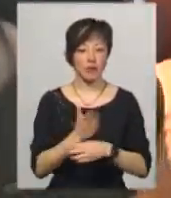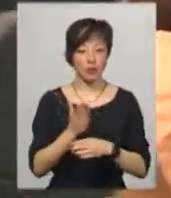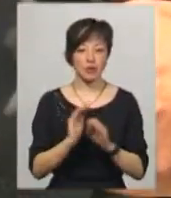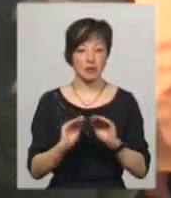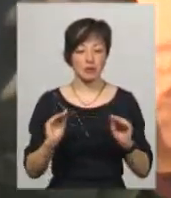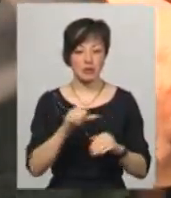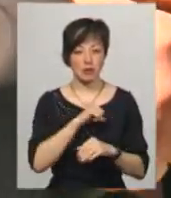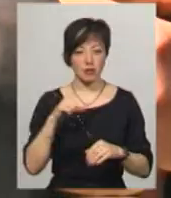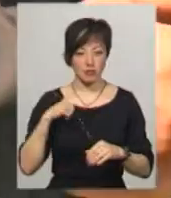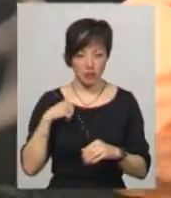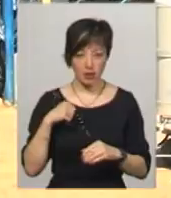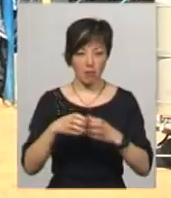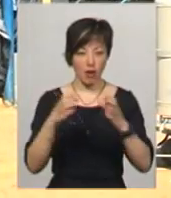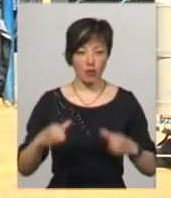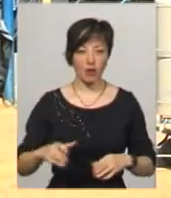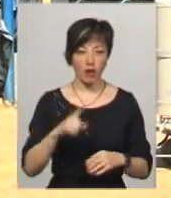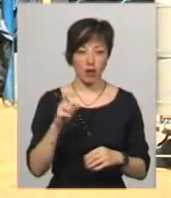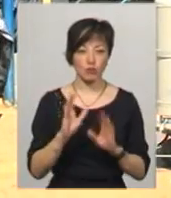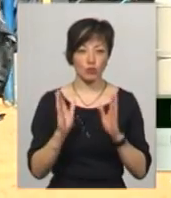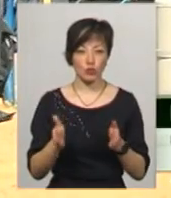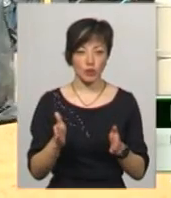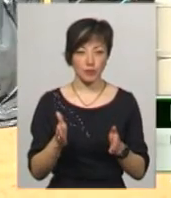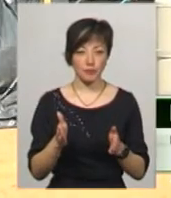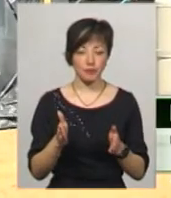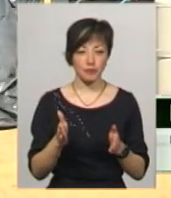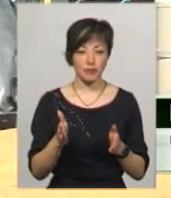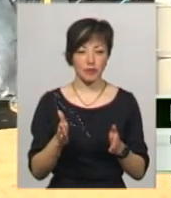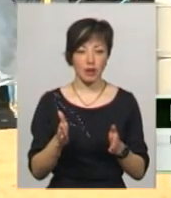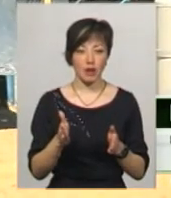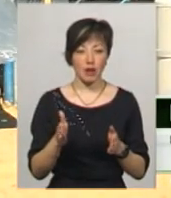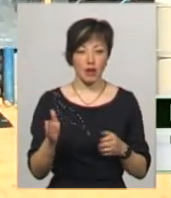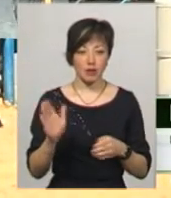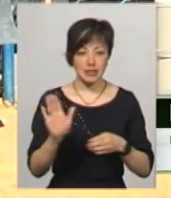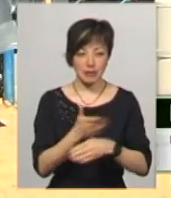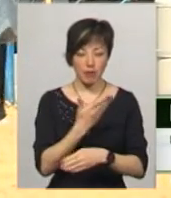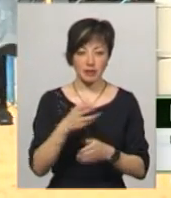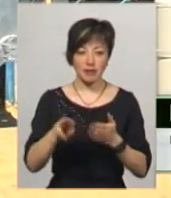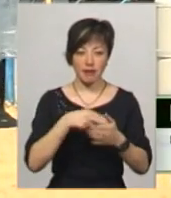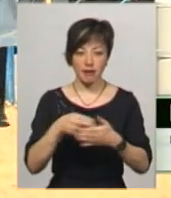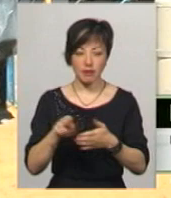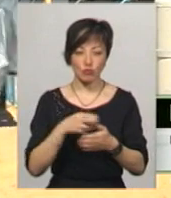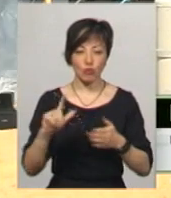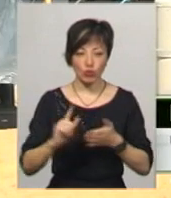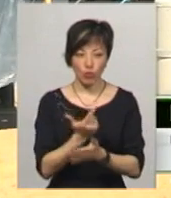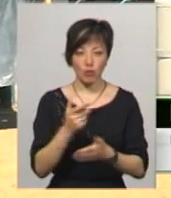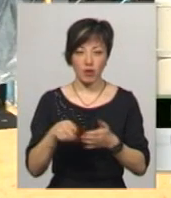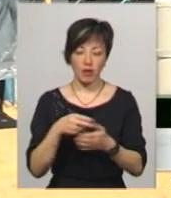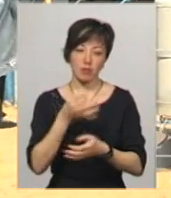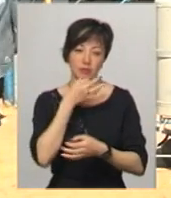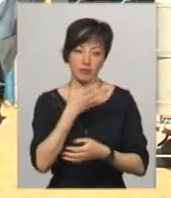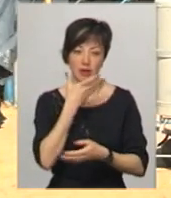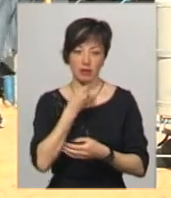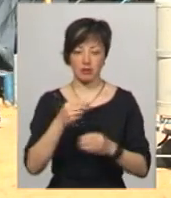учні власноруч з балонів з-під газу. Будемо знімати краску для того, щоб можна було покрасити, щоб вони мали привабливий